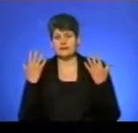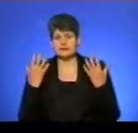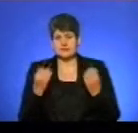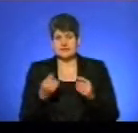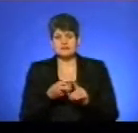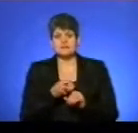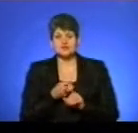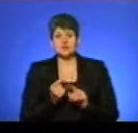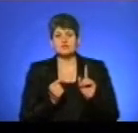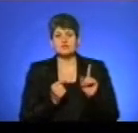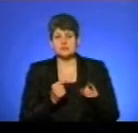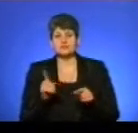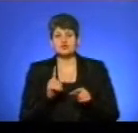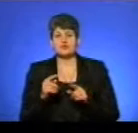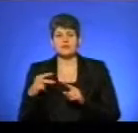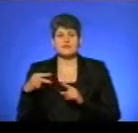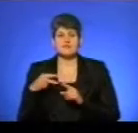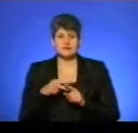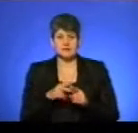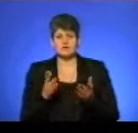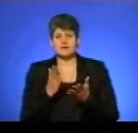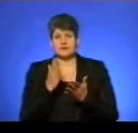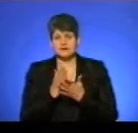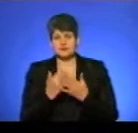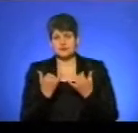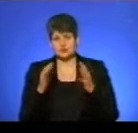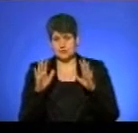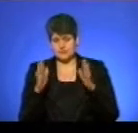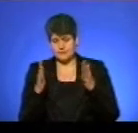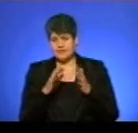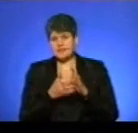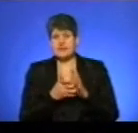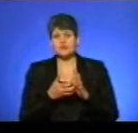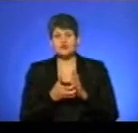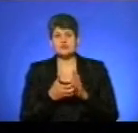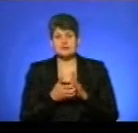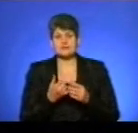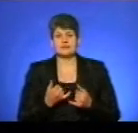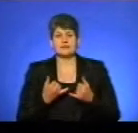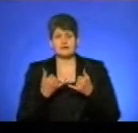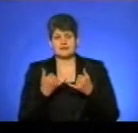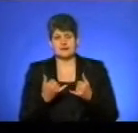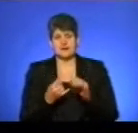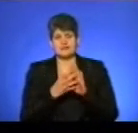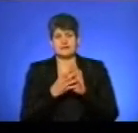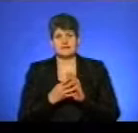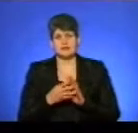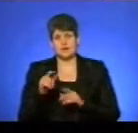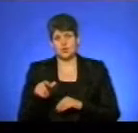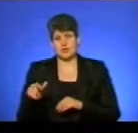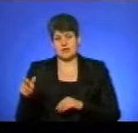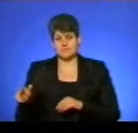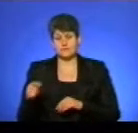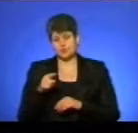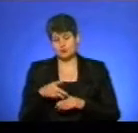в зв'язку з тим, що навантаження, яке є на даний момент, недостатнє для 9 людей.